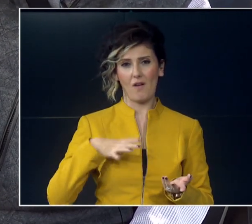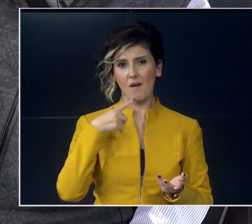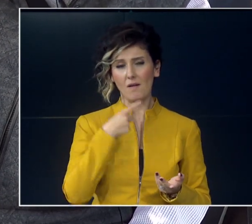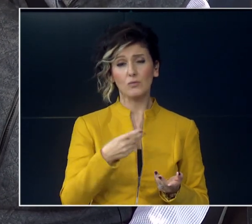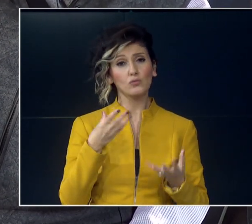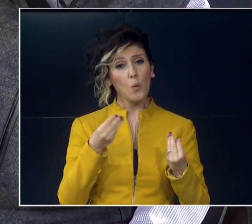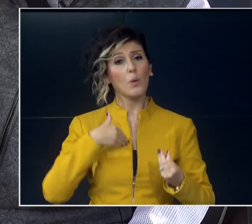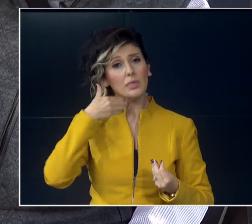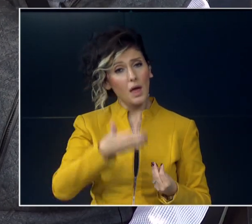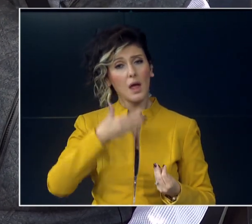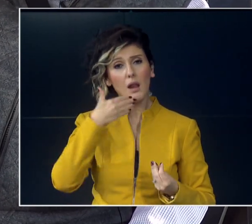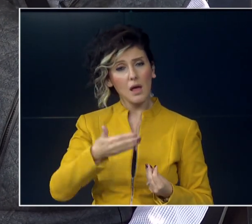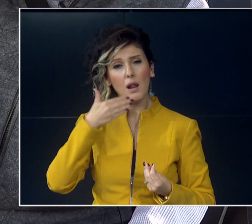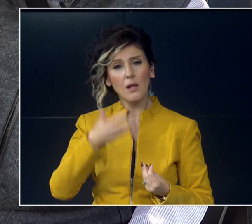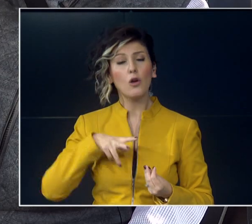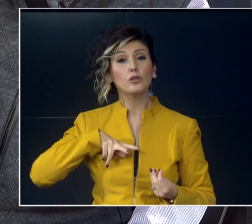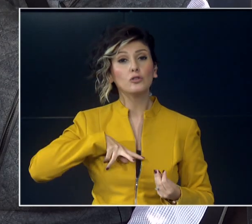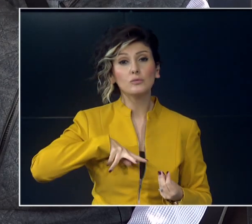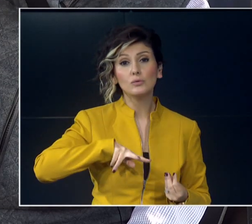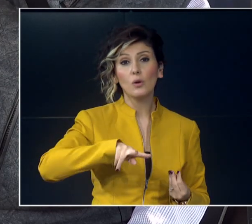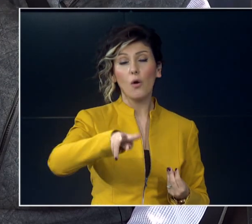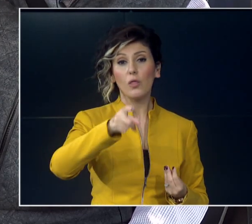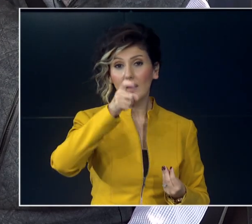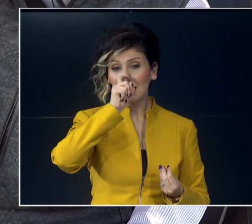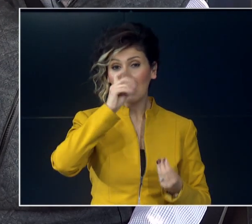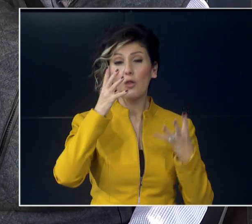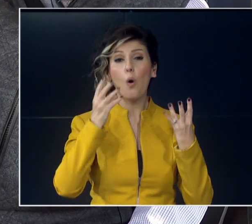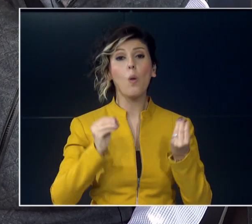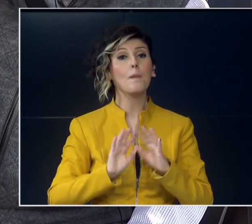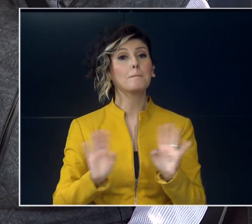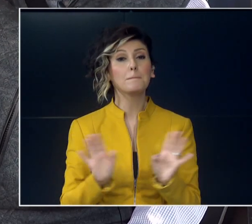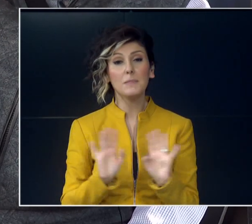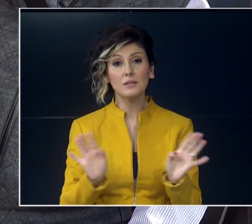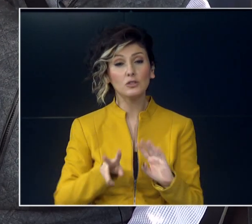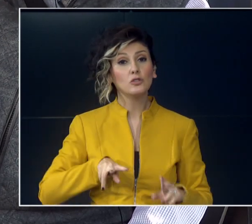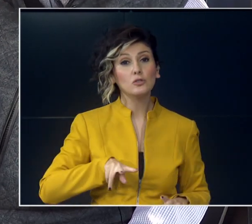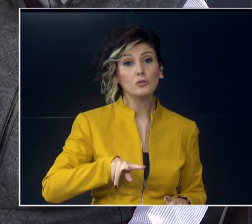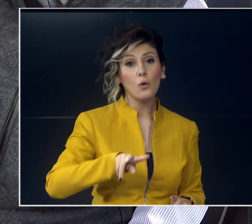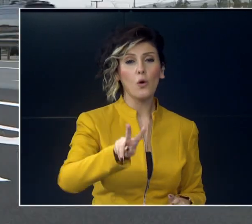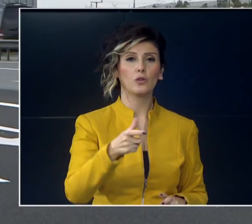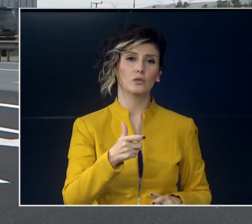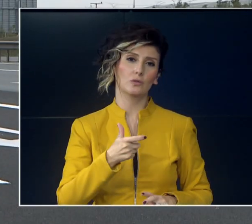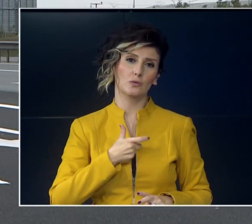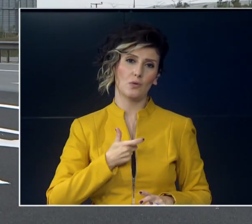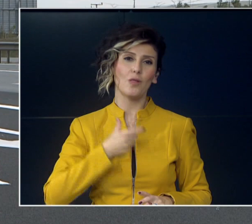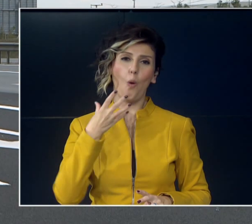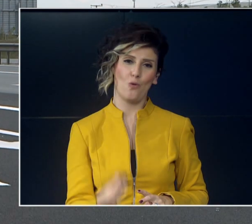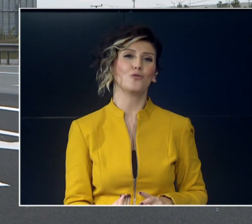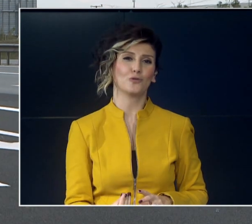sık tekrar ederim. Yolların kralı olmaz, yolların kuralı olur.